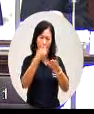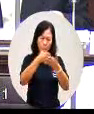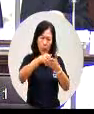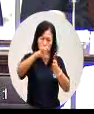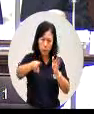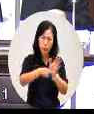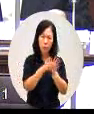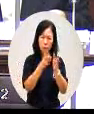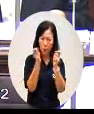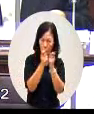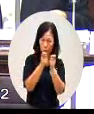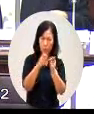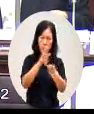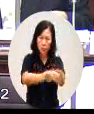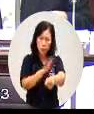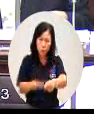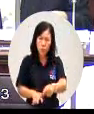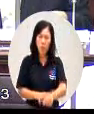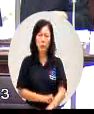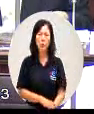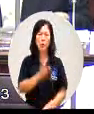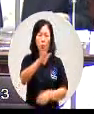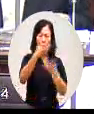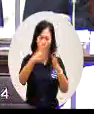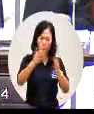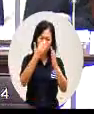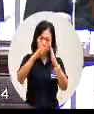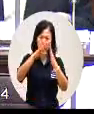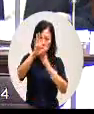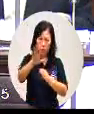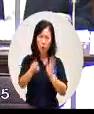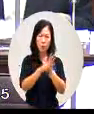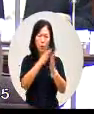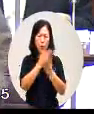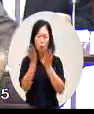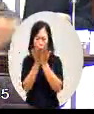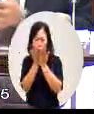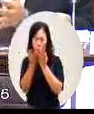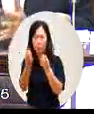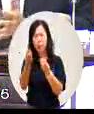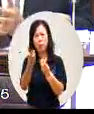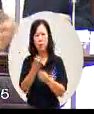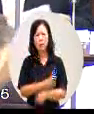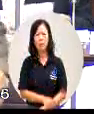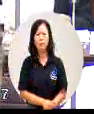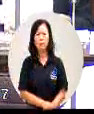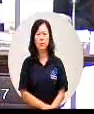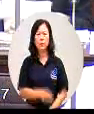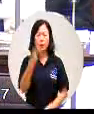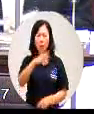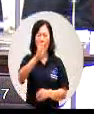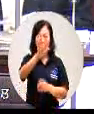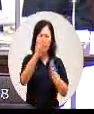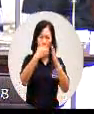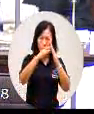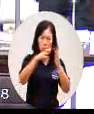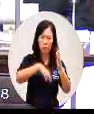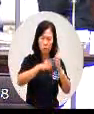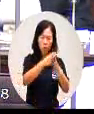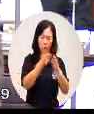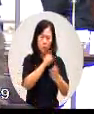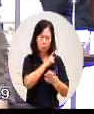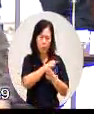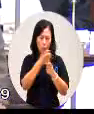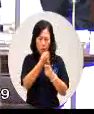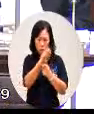遭左营啊，有很多学校现在无人读，啊，有些学校有一定的总量的管